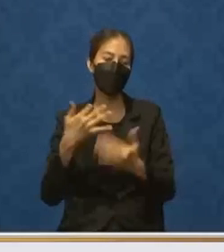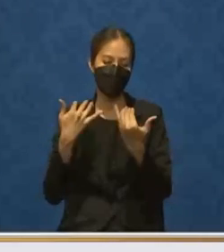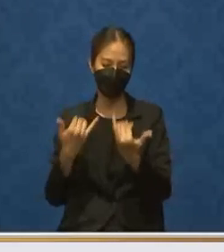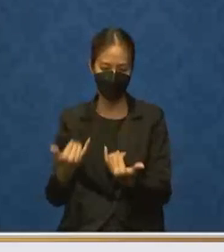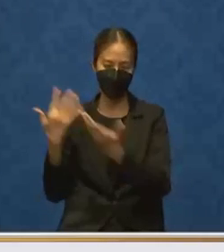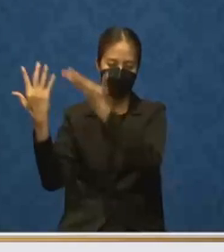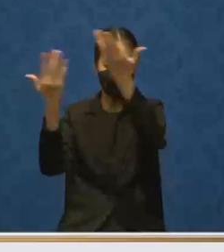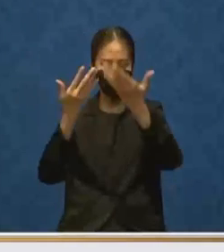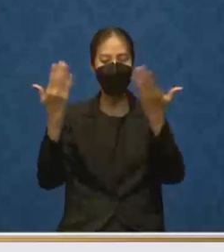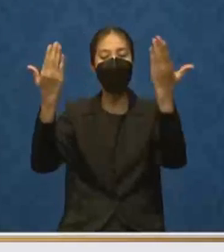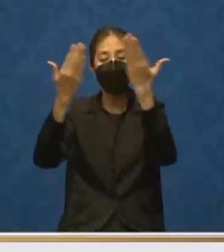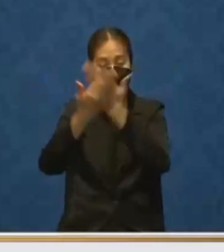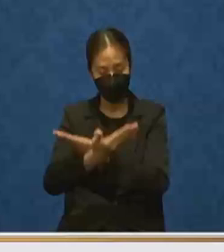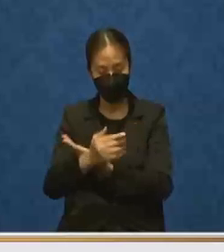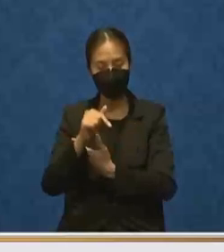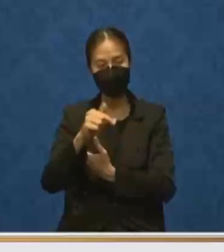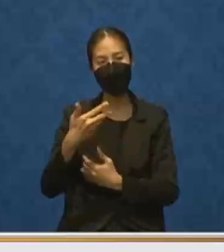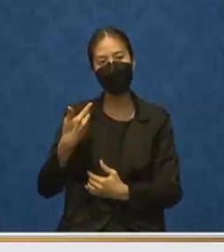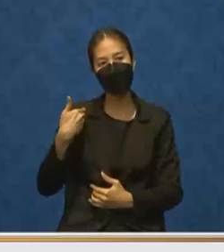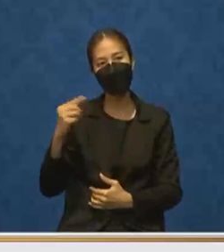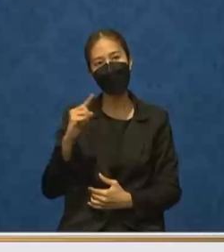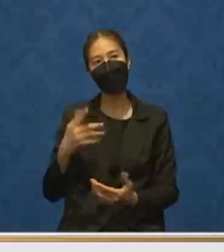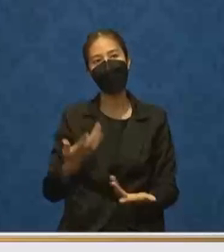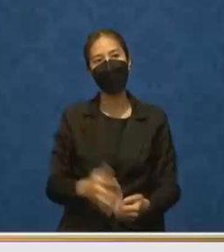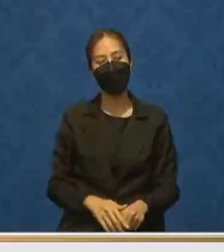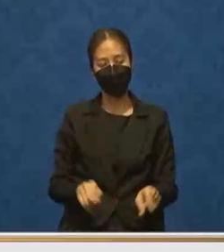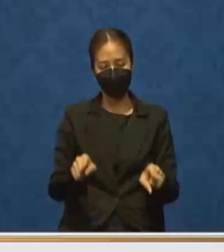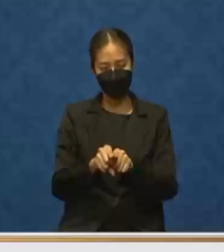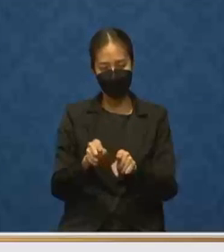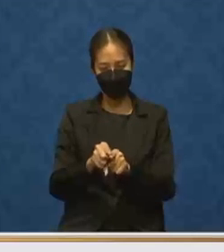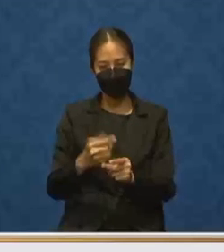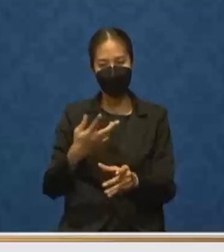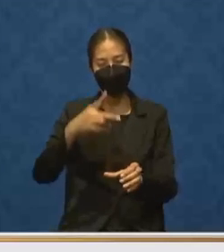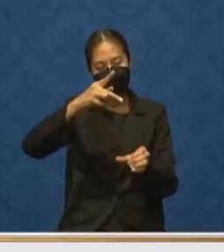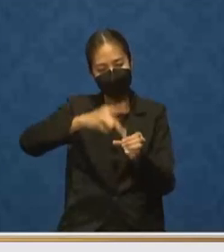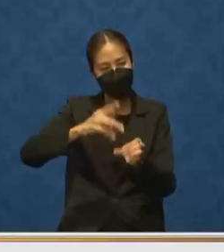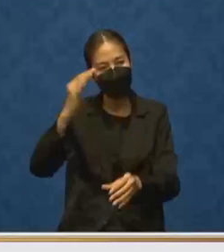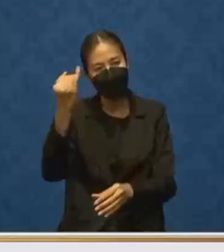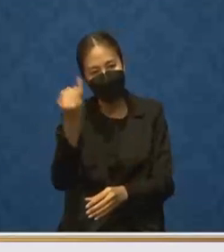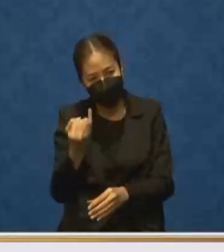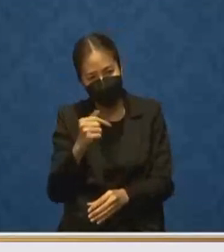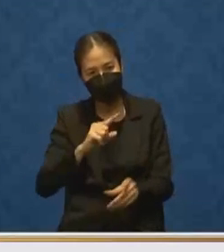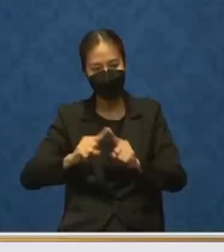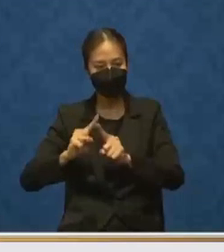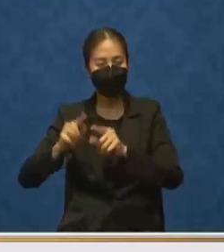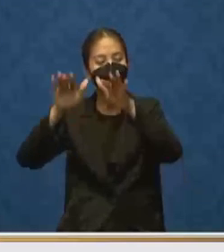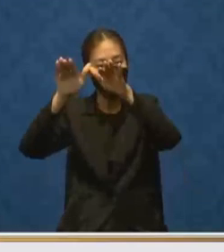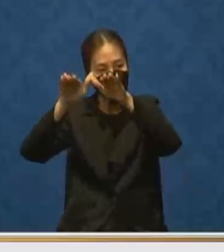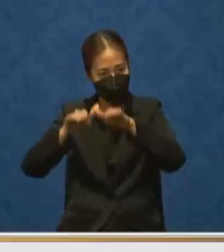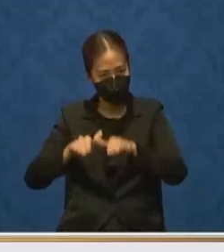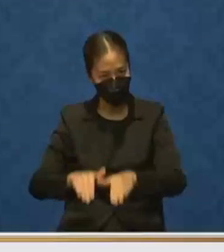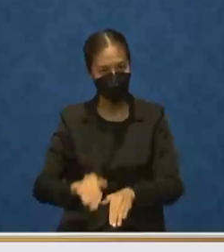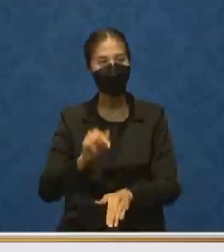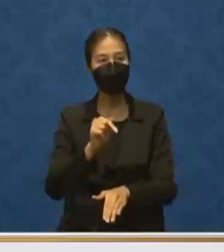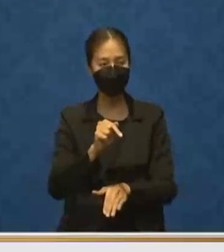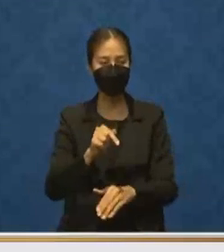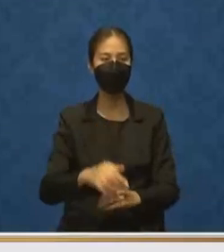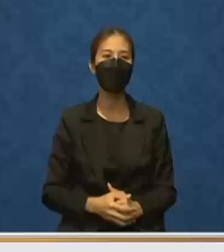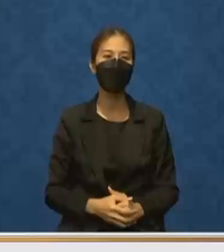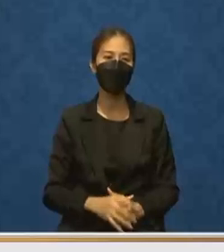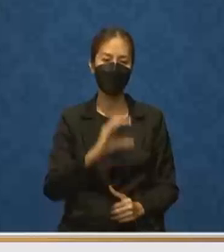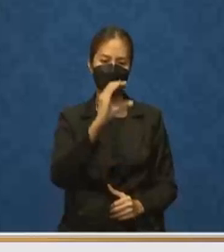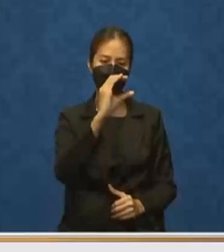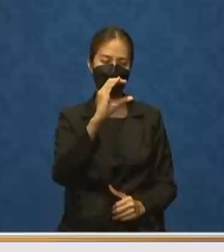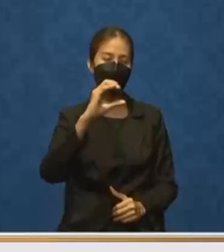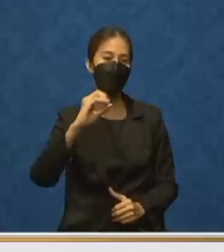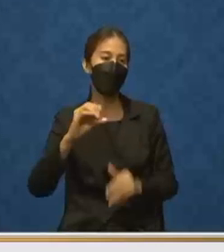ศโดยมีเป้าหมายลดการปล่อยก๊าซเรือนกระจกไม่น้อยกว่า56ล้านตันคาร์บอนไดออกไซด์เทียบเท่าโดยการสร้าง